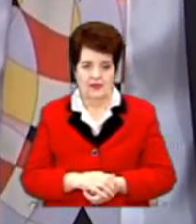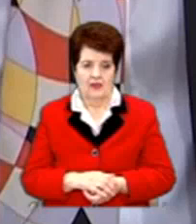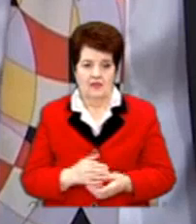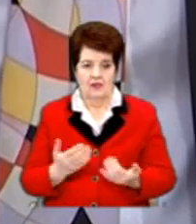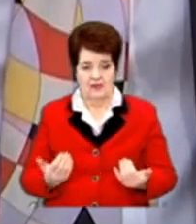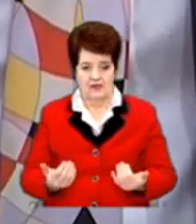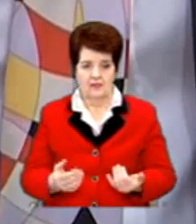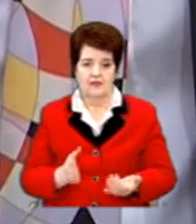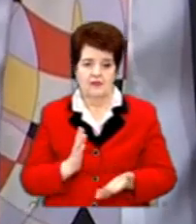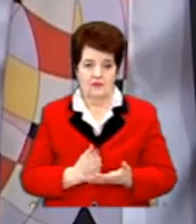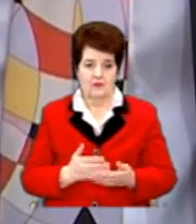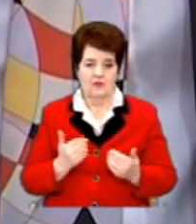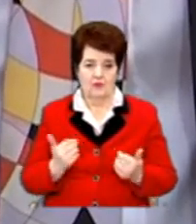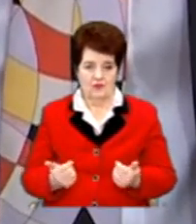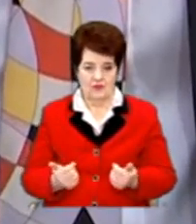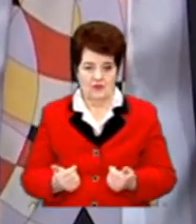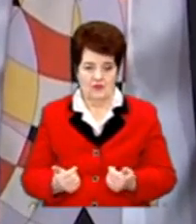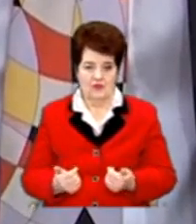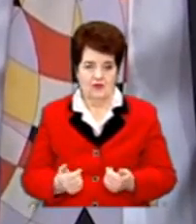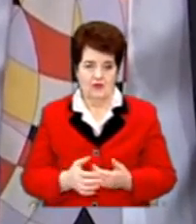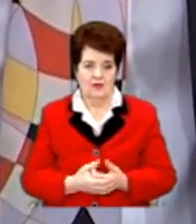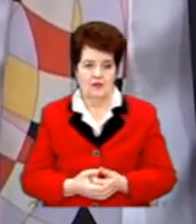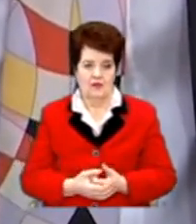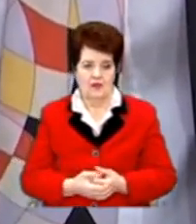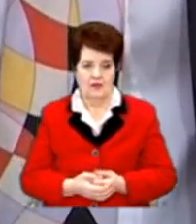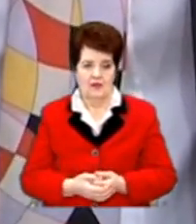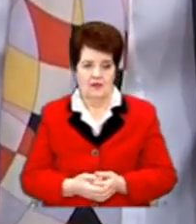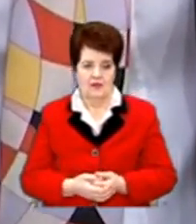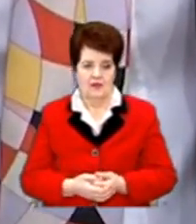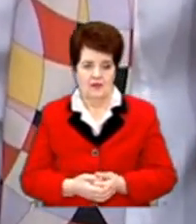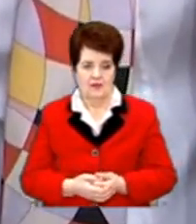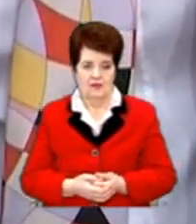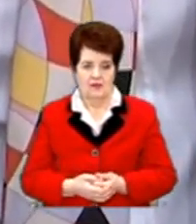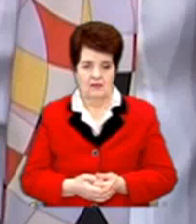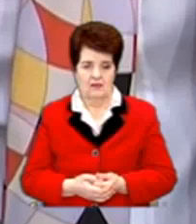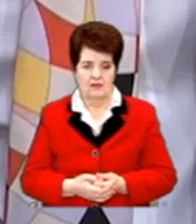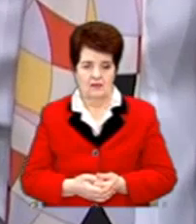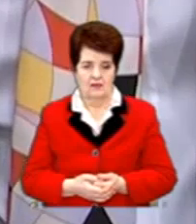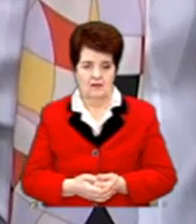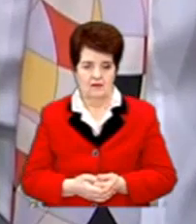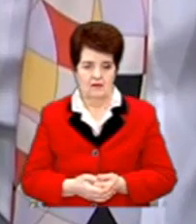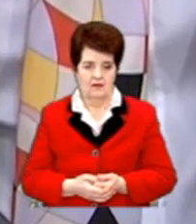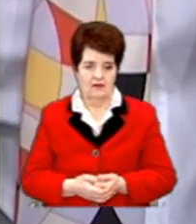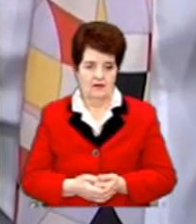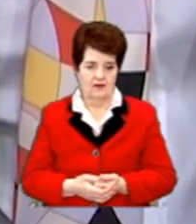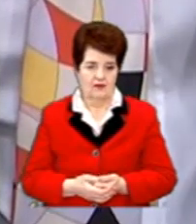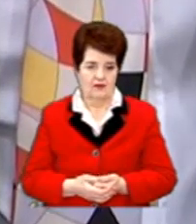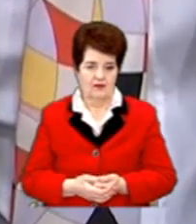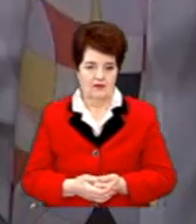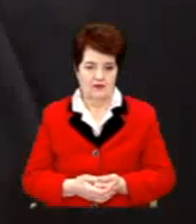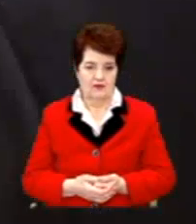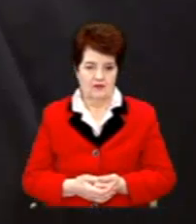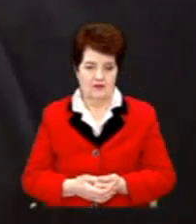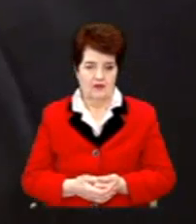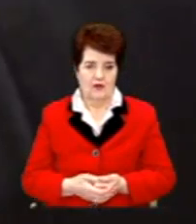I post on my Instagram, the many faces of cancer, there are good days and there are bad days, and today is a good